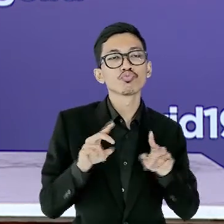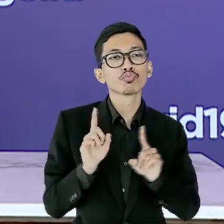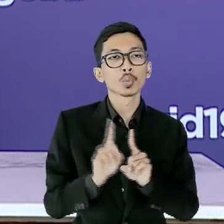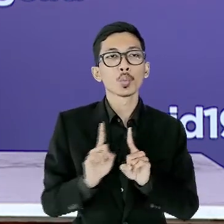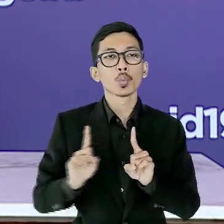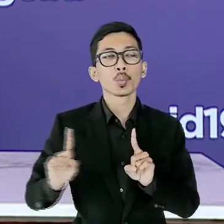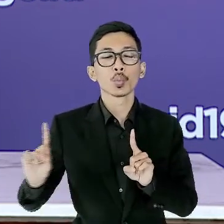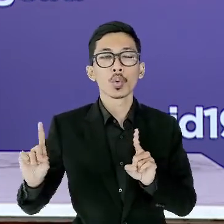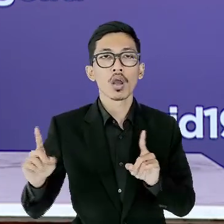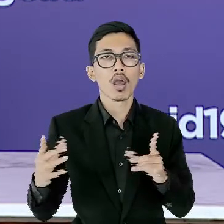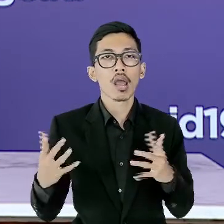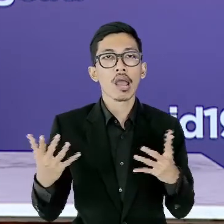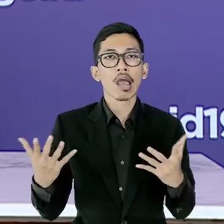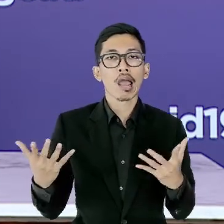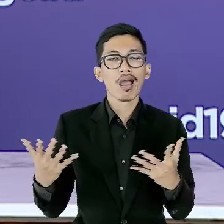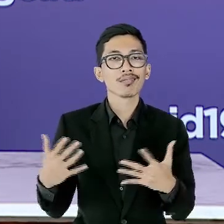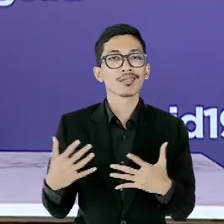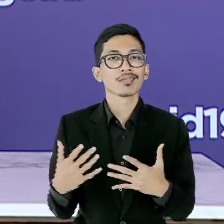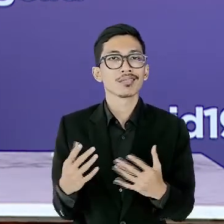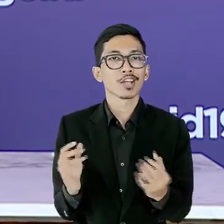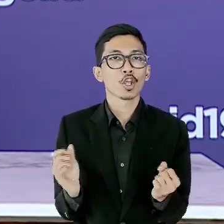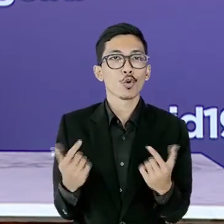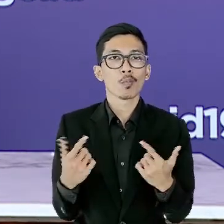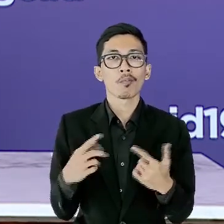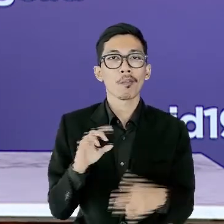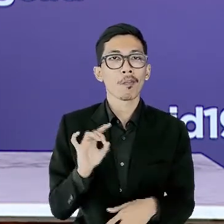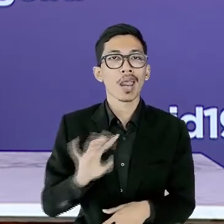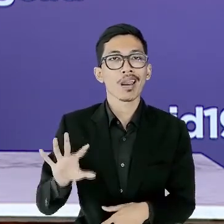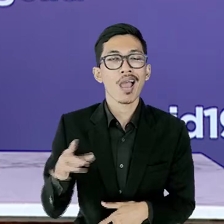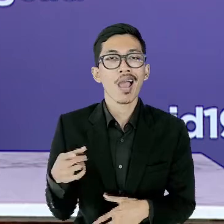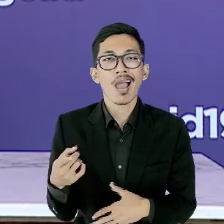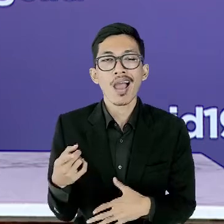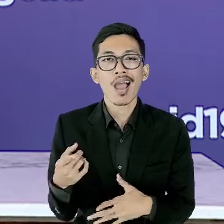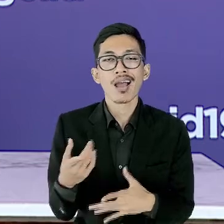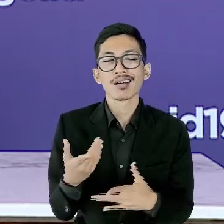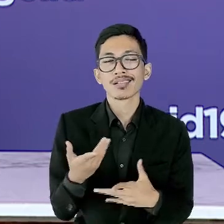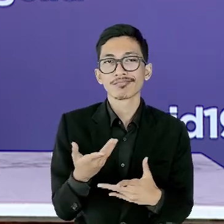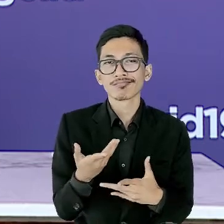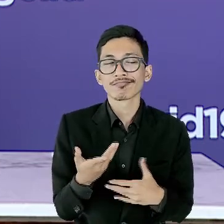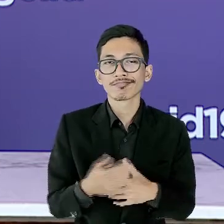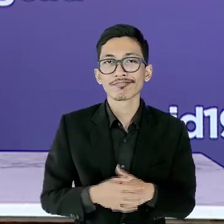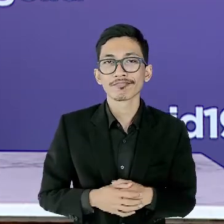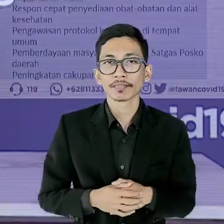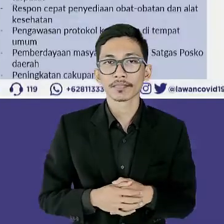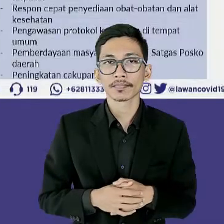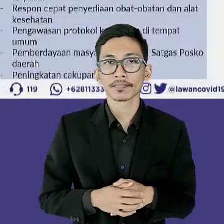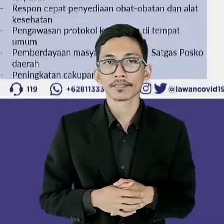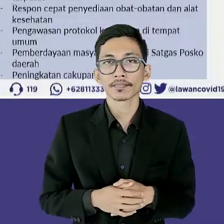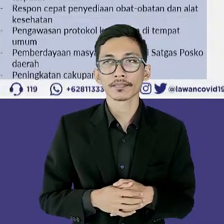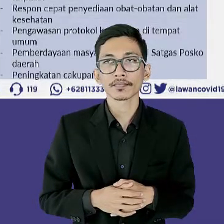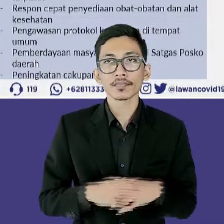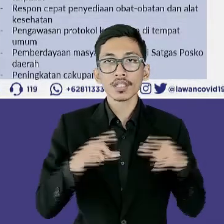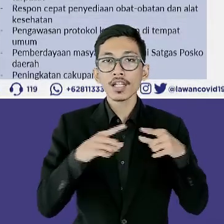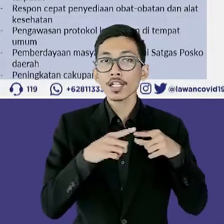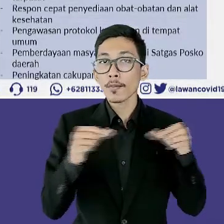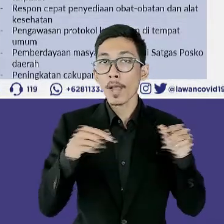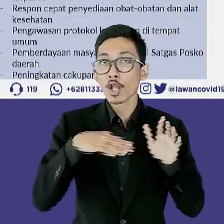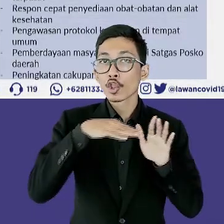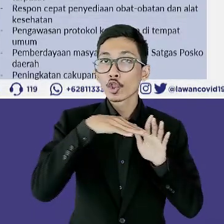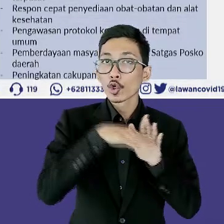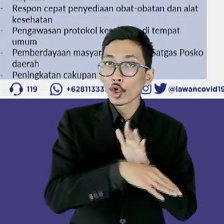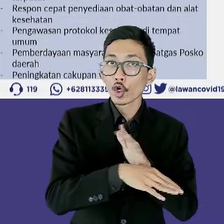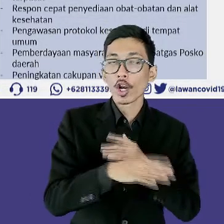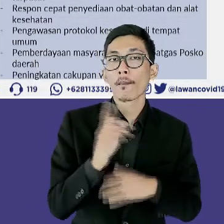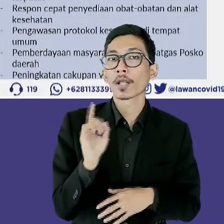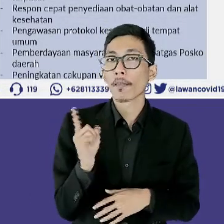bar. Selain itu, cakupan vaksinasi juga terbilang masih rendah. Jepang berhasil menurunkan kasus setelah